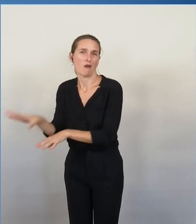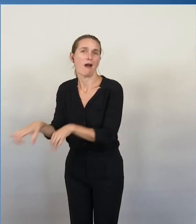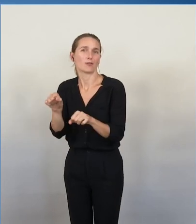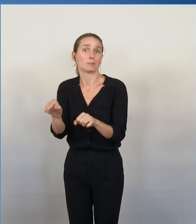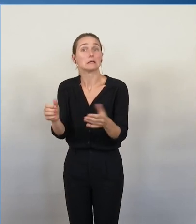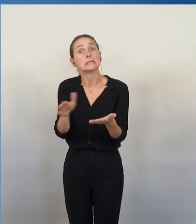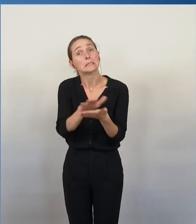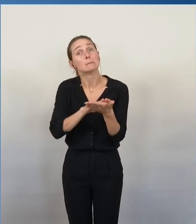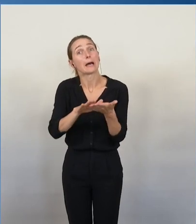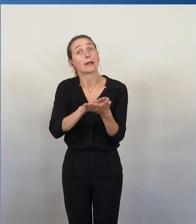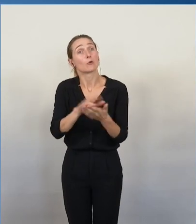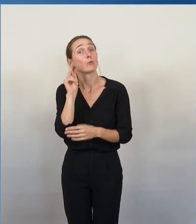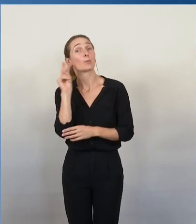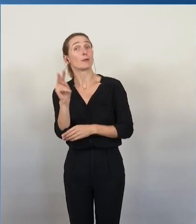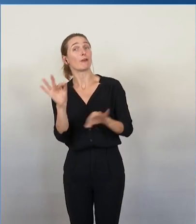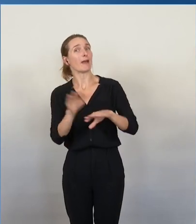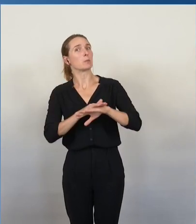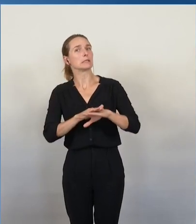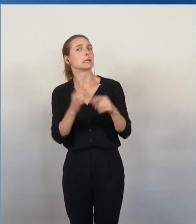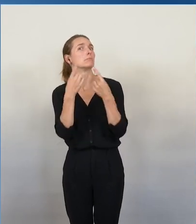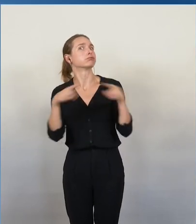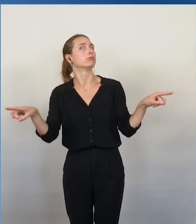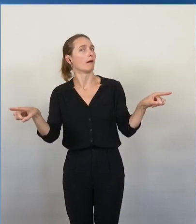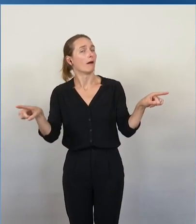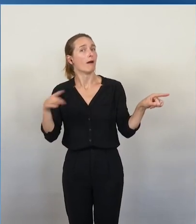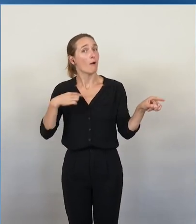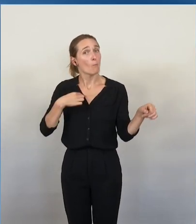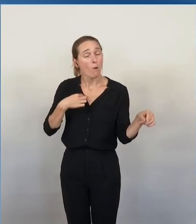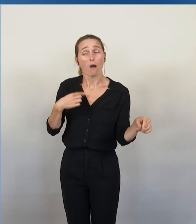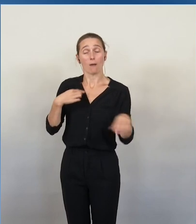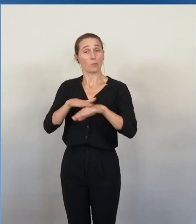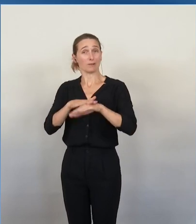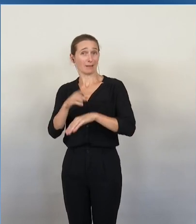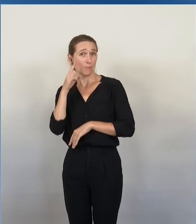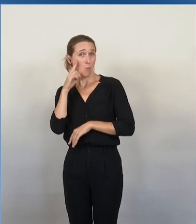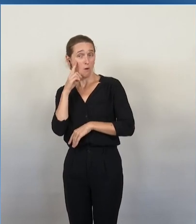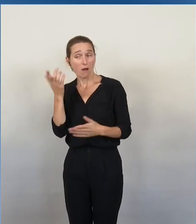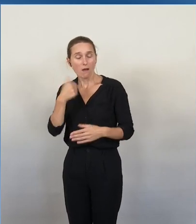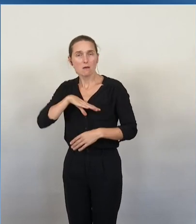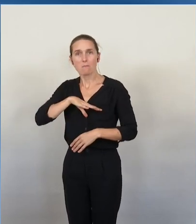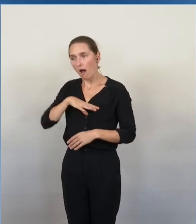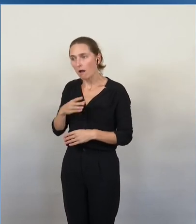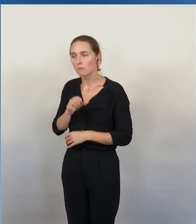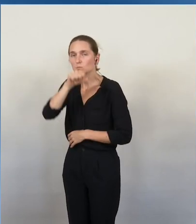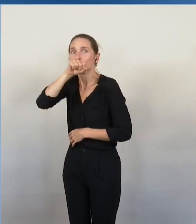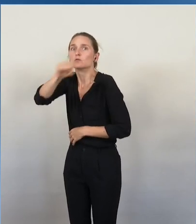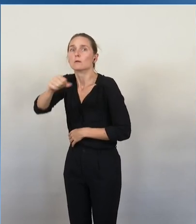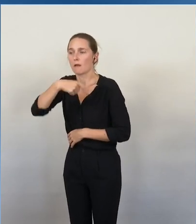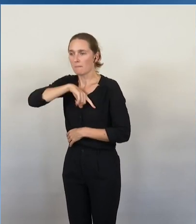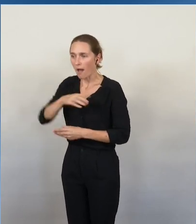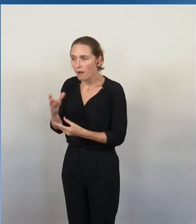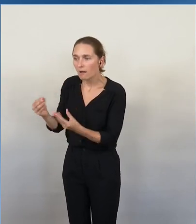politique pour ma part je fais de la la politique par amour des gens et par passion et j'ai pas besoin de chien